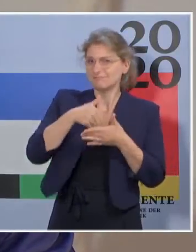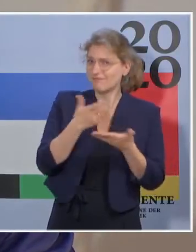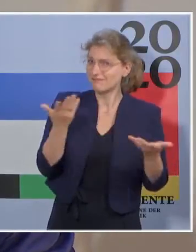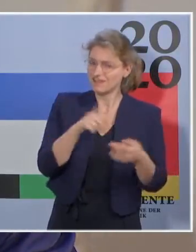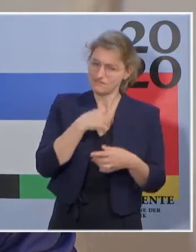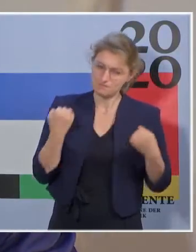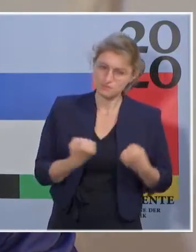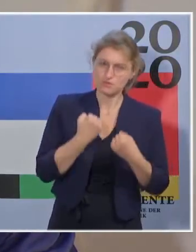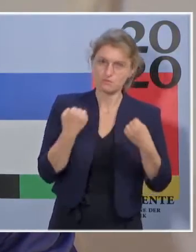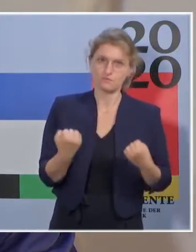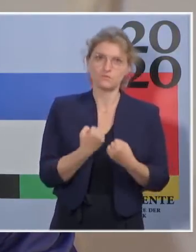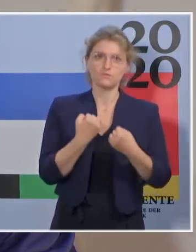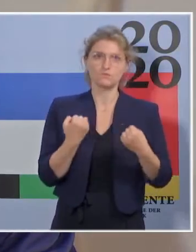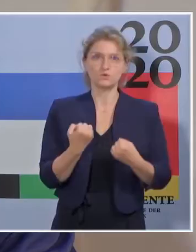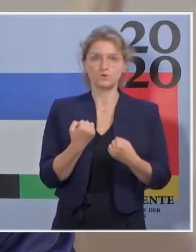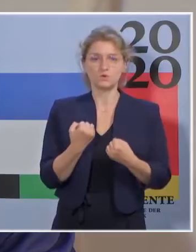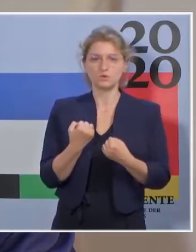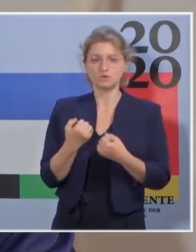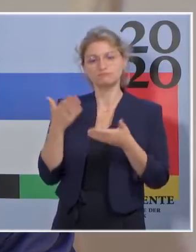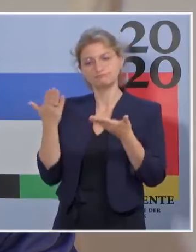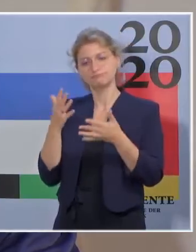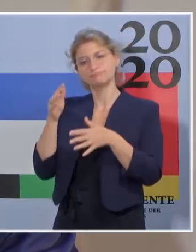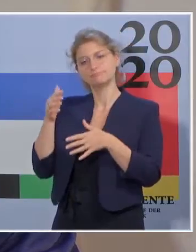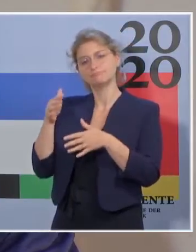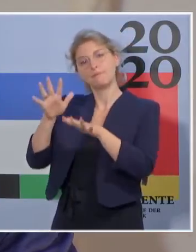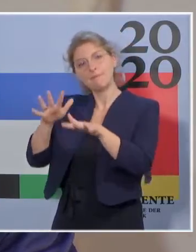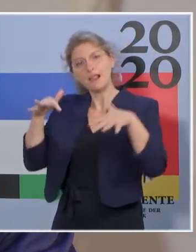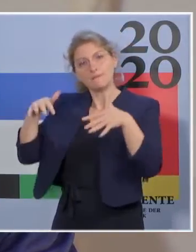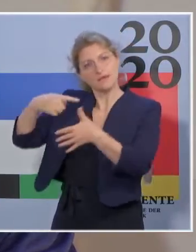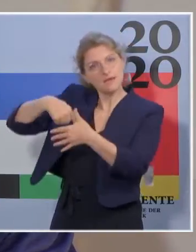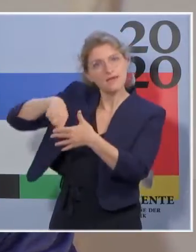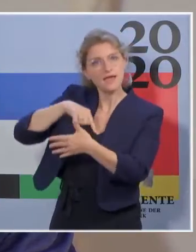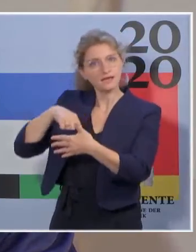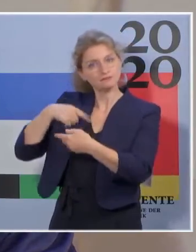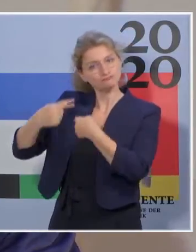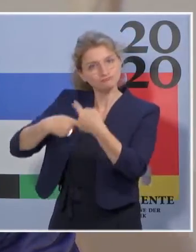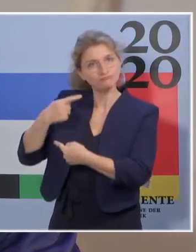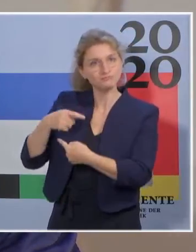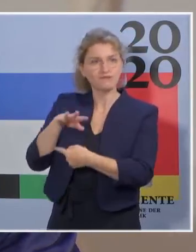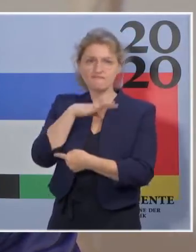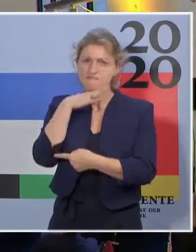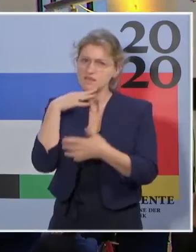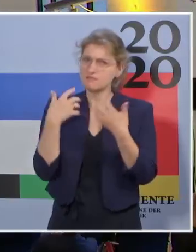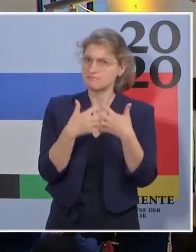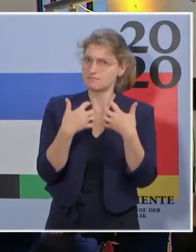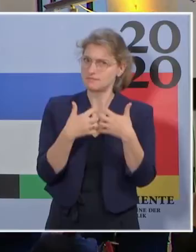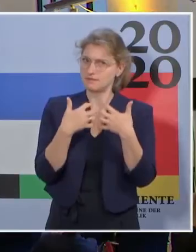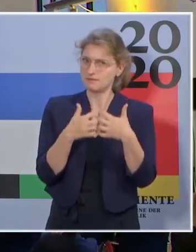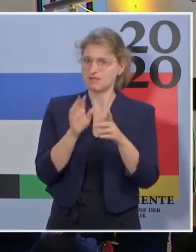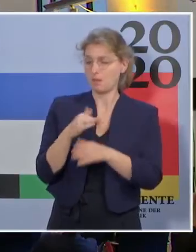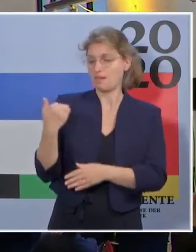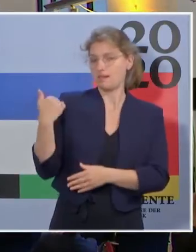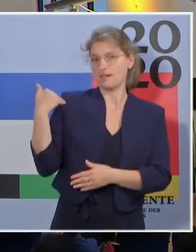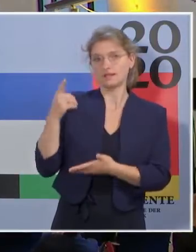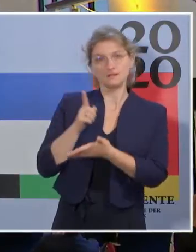nicht nur über das parlamentarische Geschehen umfassend zu berichten, in der letzten Zeit auch